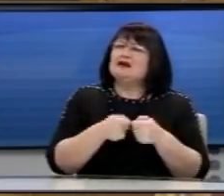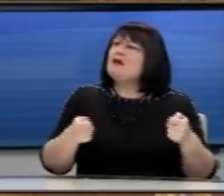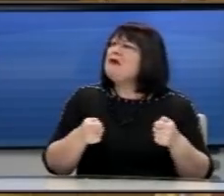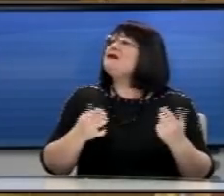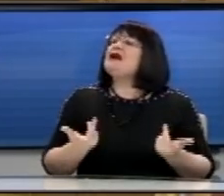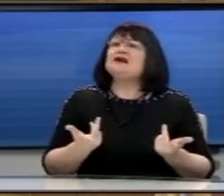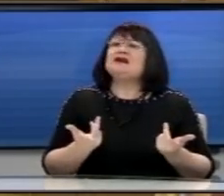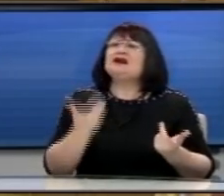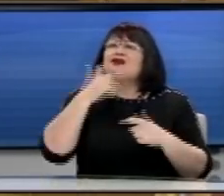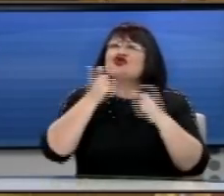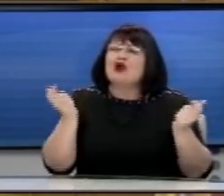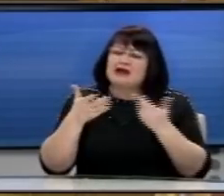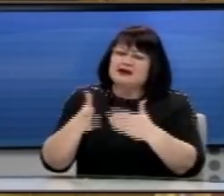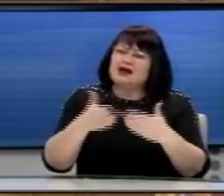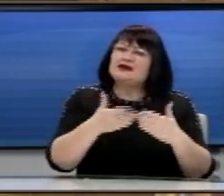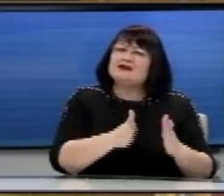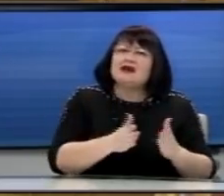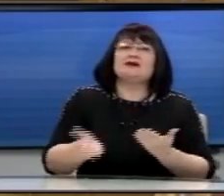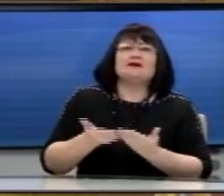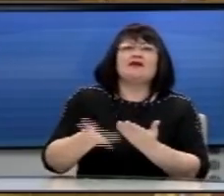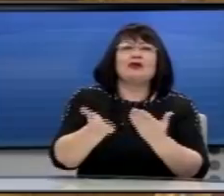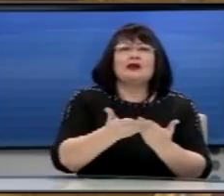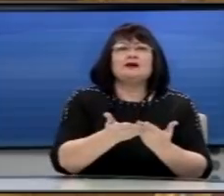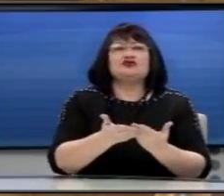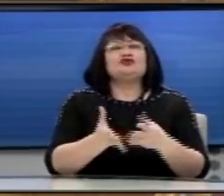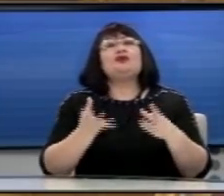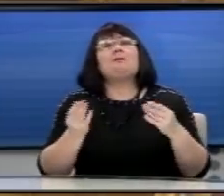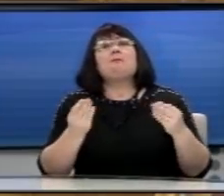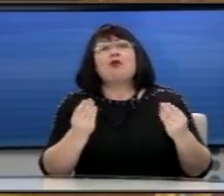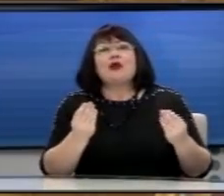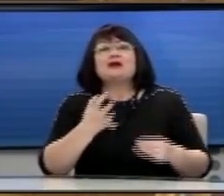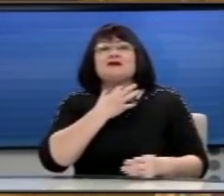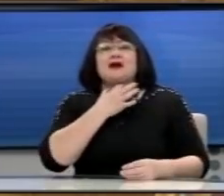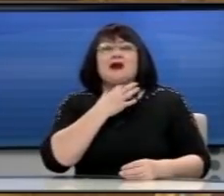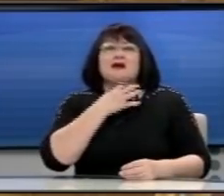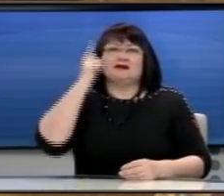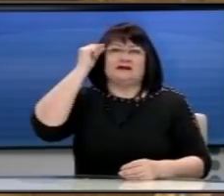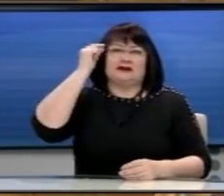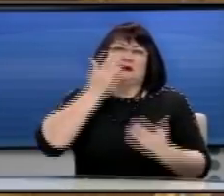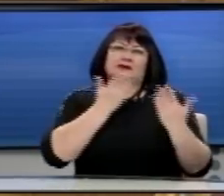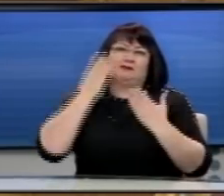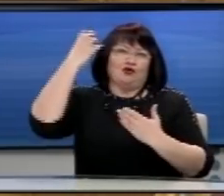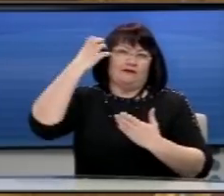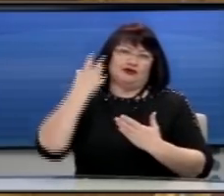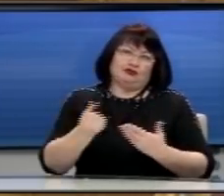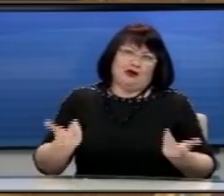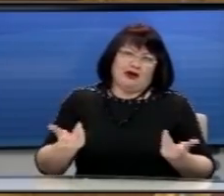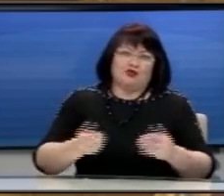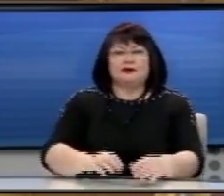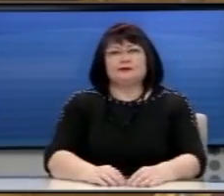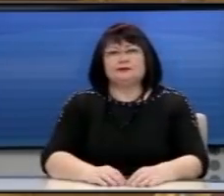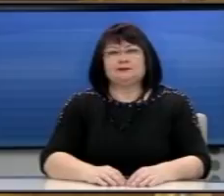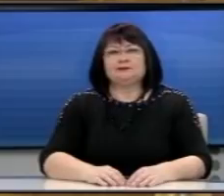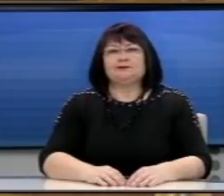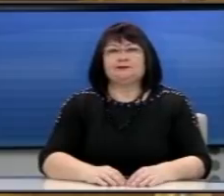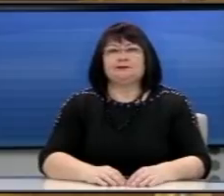να ανοίξουν σχολές, για να στηριχθούν οι πολύπλευρες μορφωτικές ανάγκες των φοιτητών. Αντί